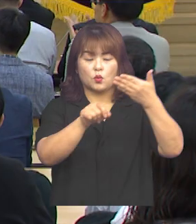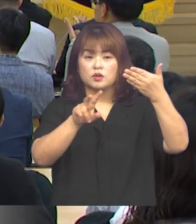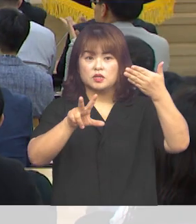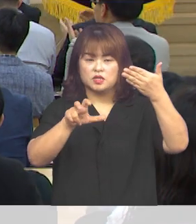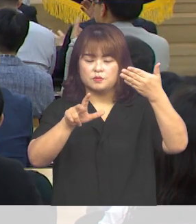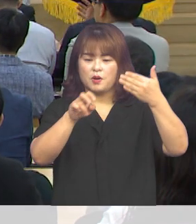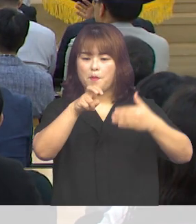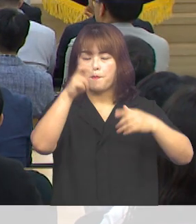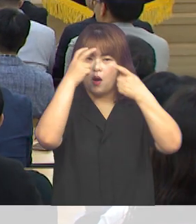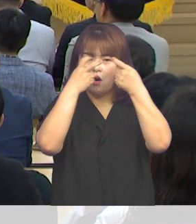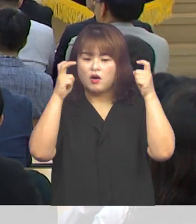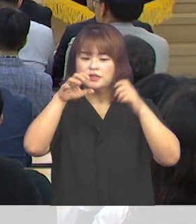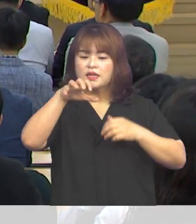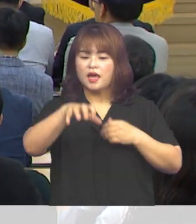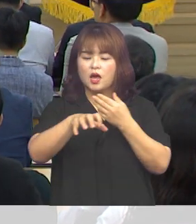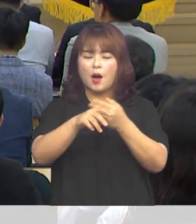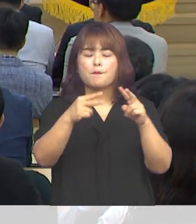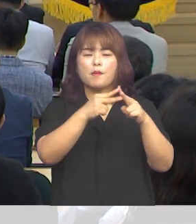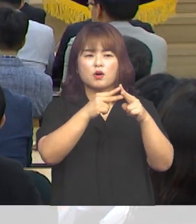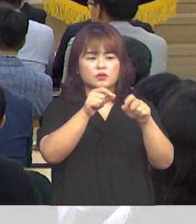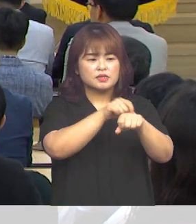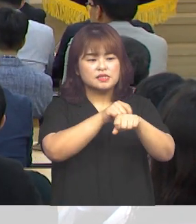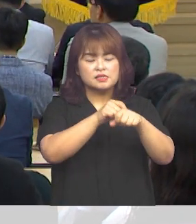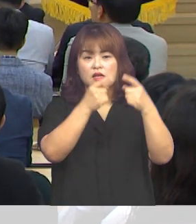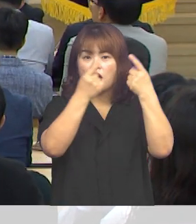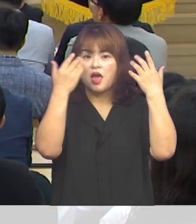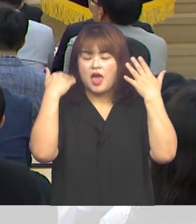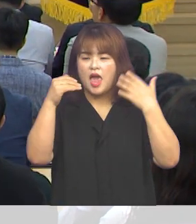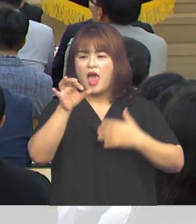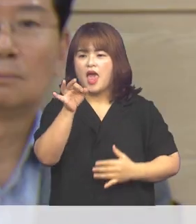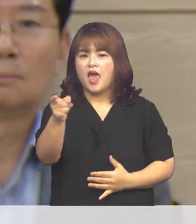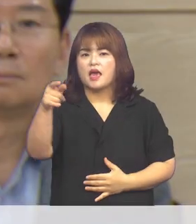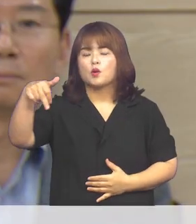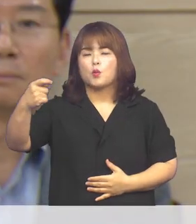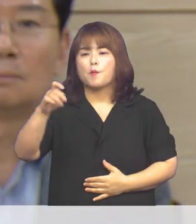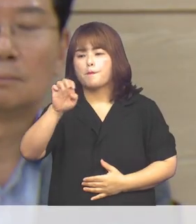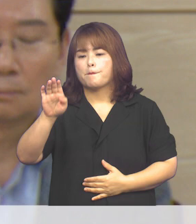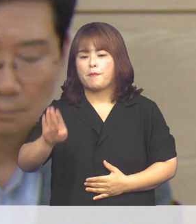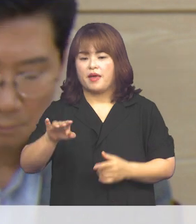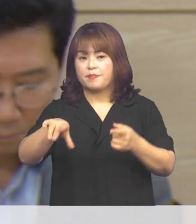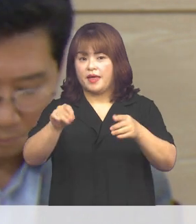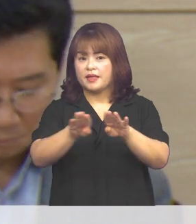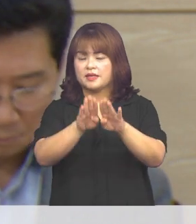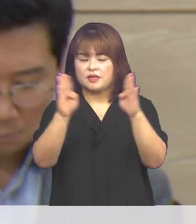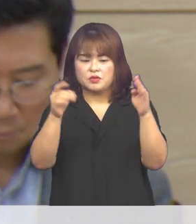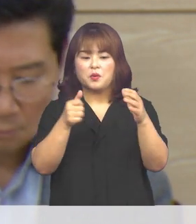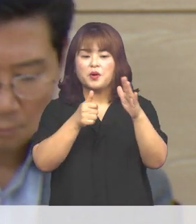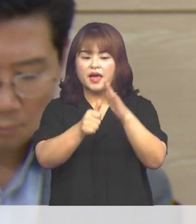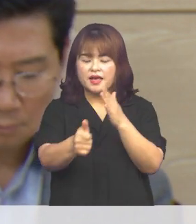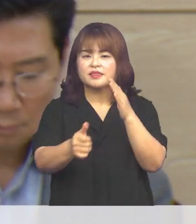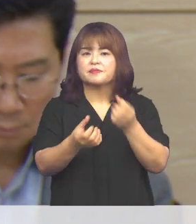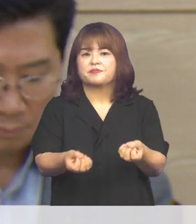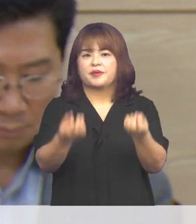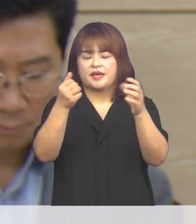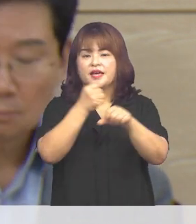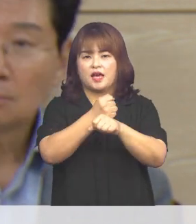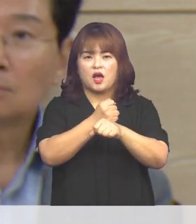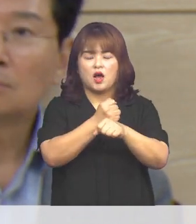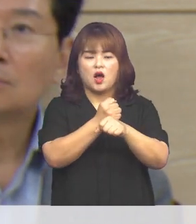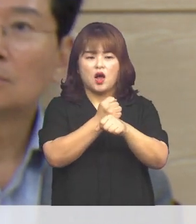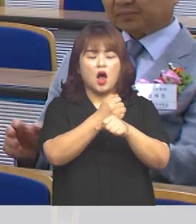25일 명지대학교에서 반도체 특성화대학 에코팹 개소식이 열렸습니다. 현장에는 이상일